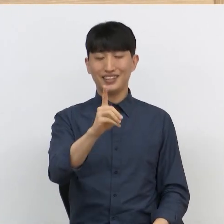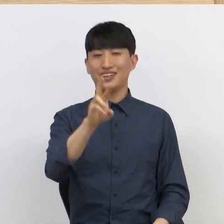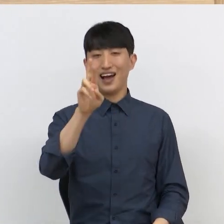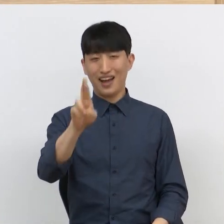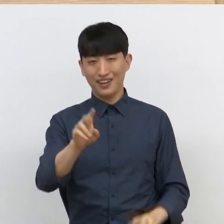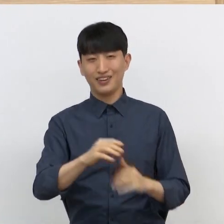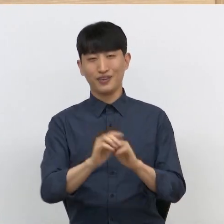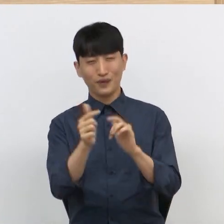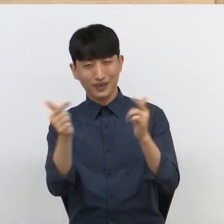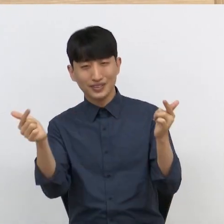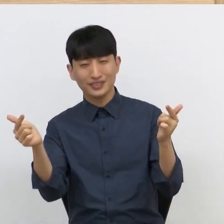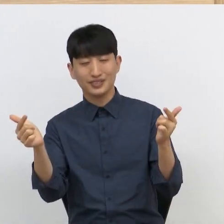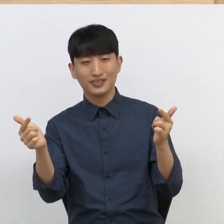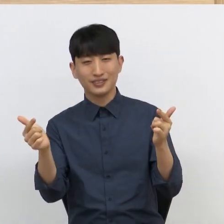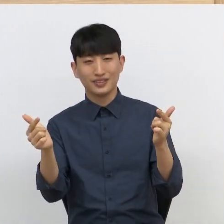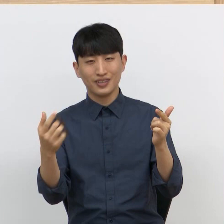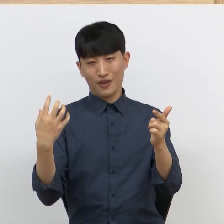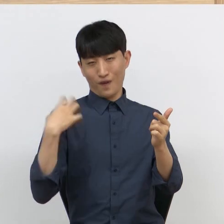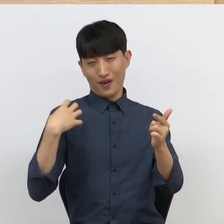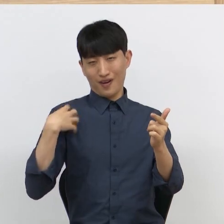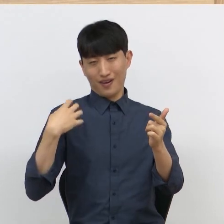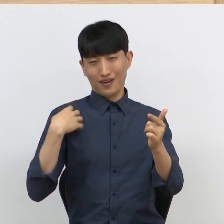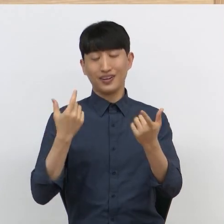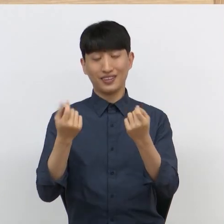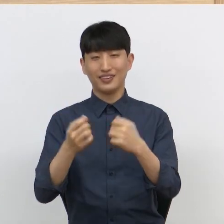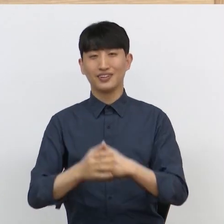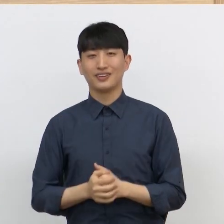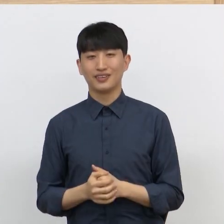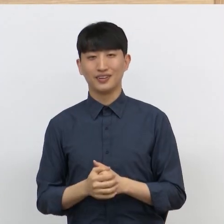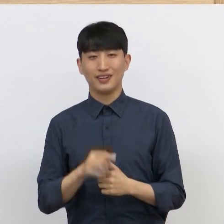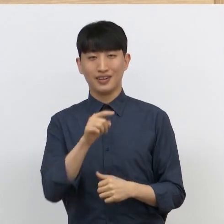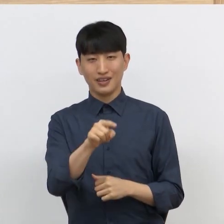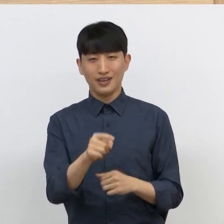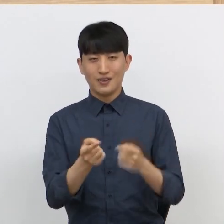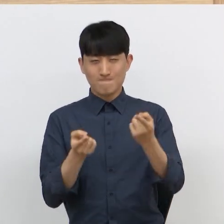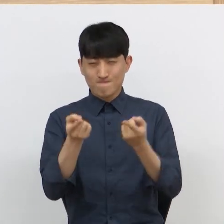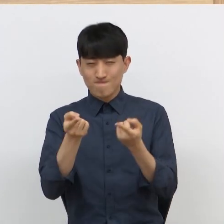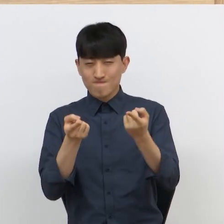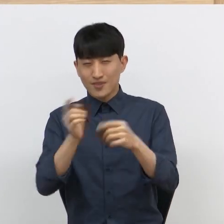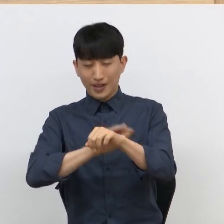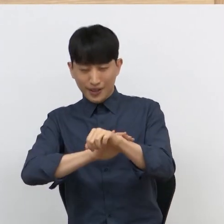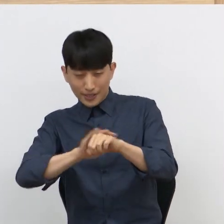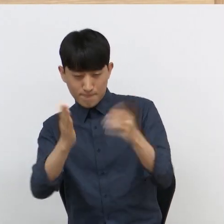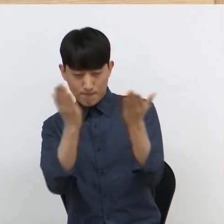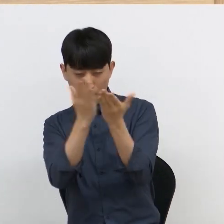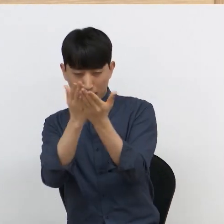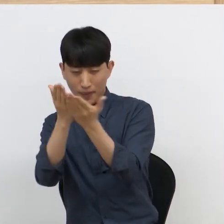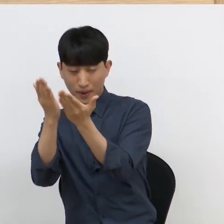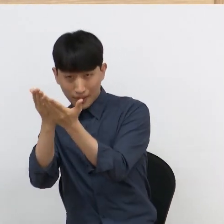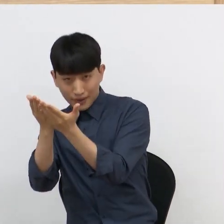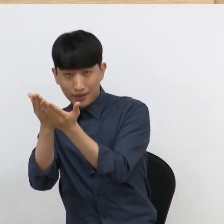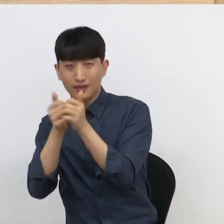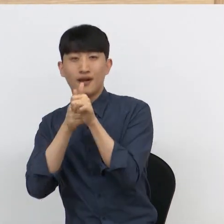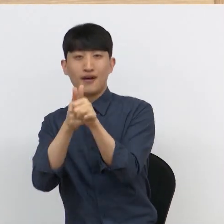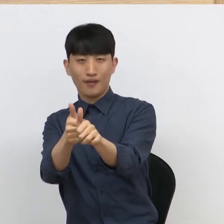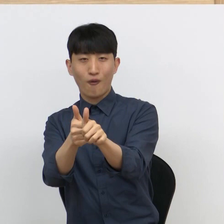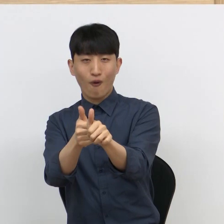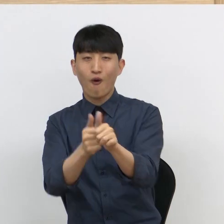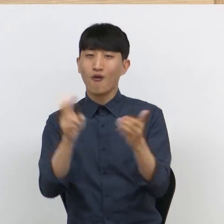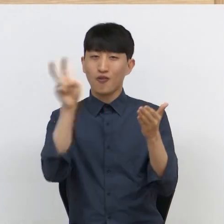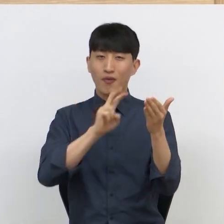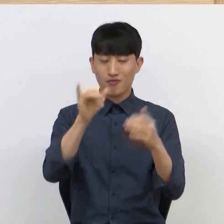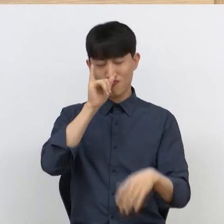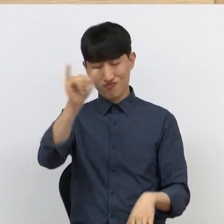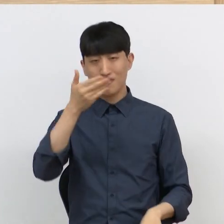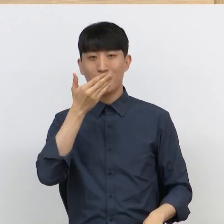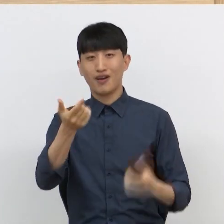Frequency Allocation 이런 것들이라고 할 수 있습니다. 그래서 이게 얼만큼 최적으로 잘 조합이 되느냐에 따라서 멋진 음악이